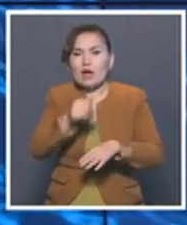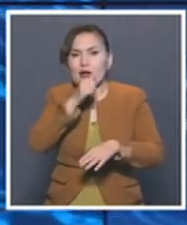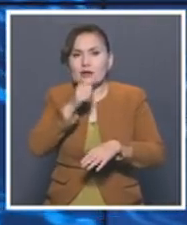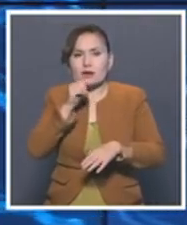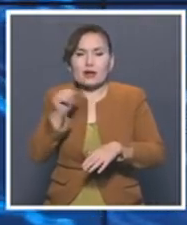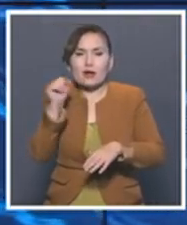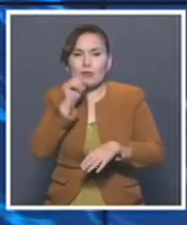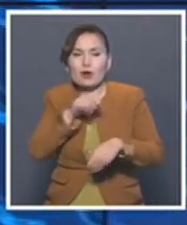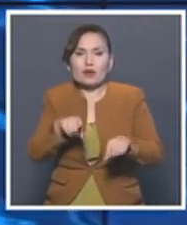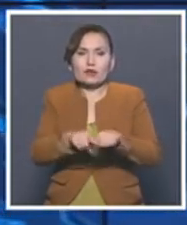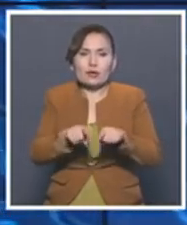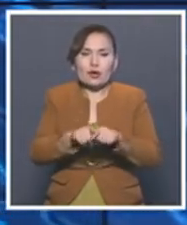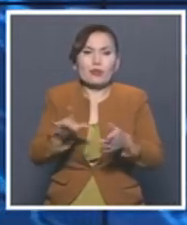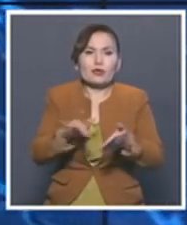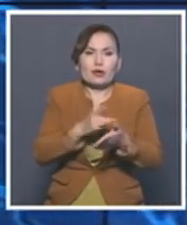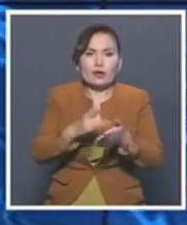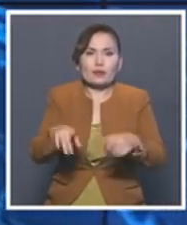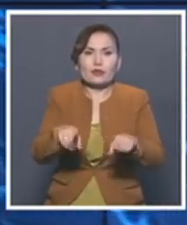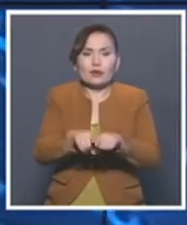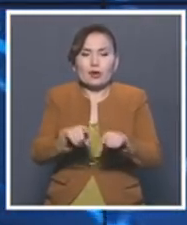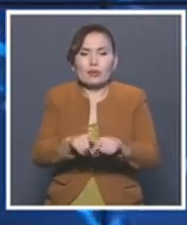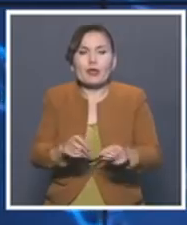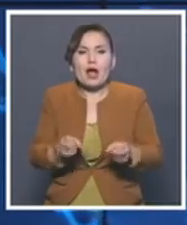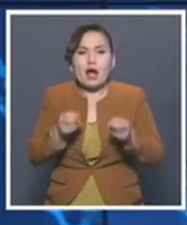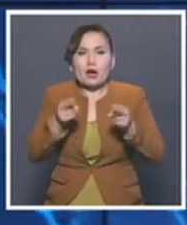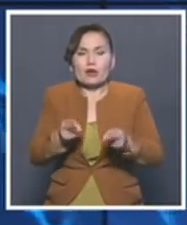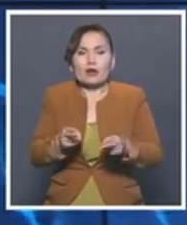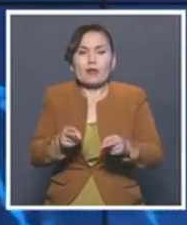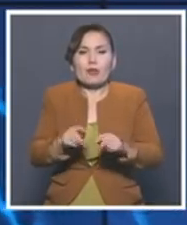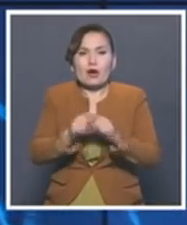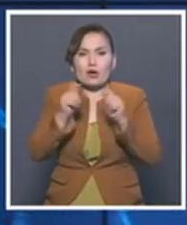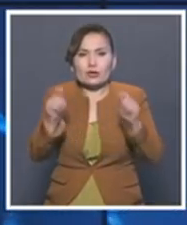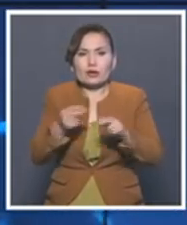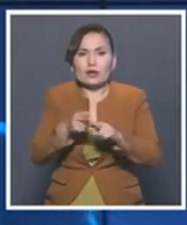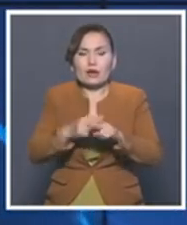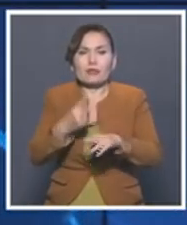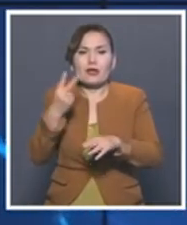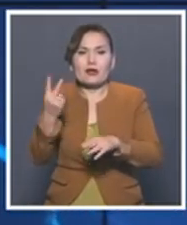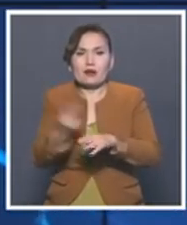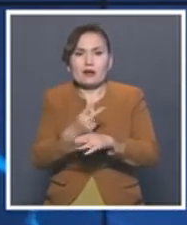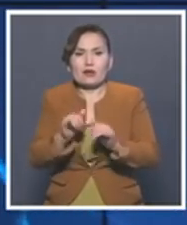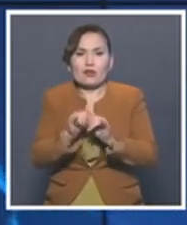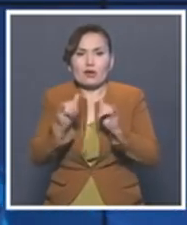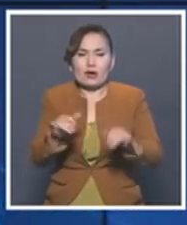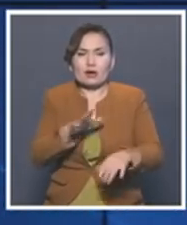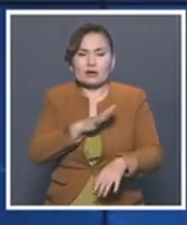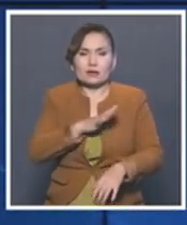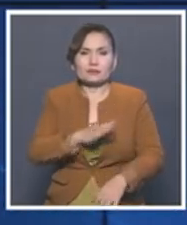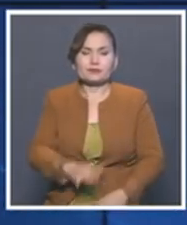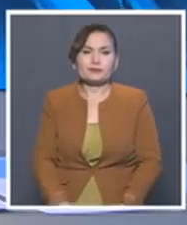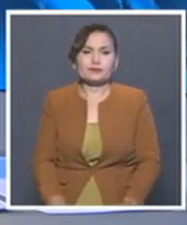арқылы жалған есеп қисап бойынша жасалған қылмыстар саны өткен жылғыдан 2.5 есеге артқан.